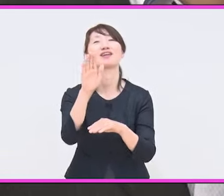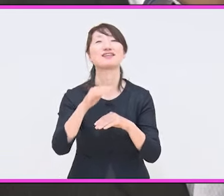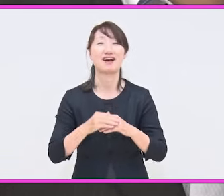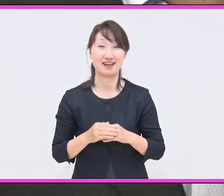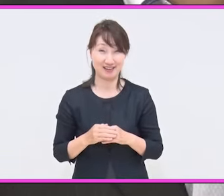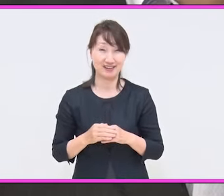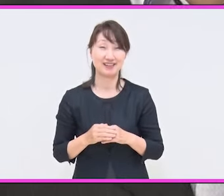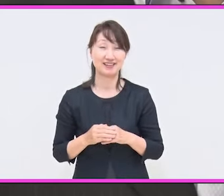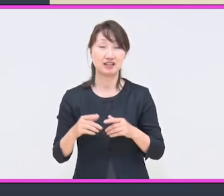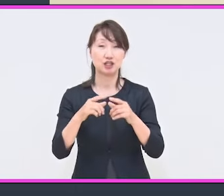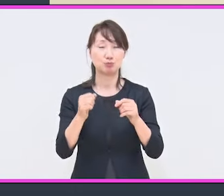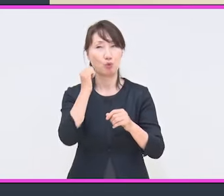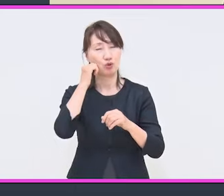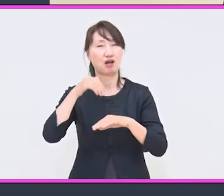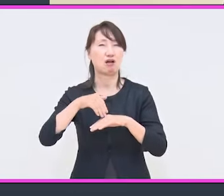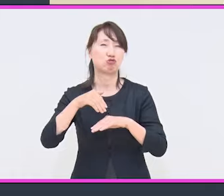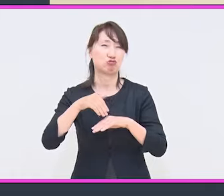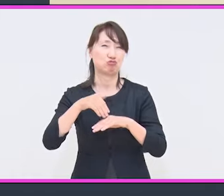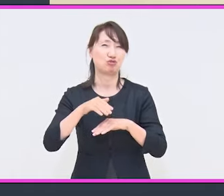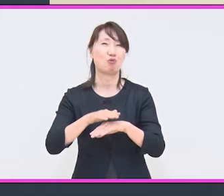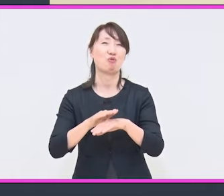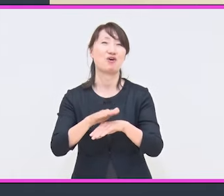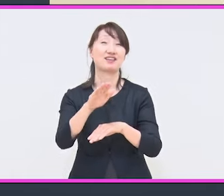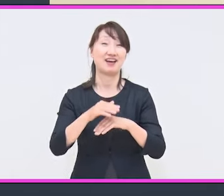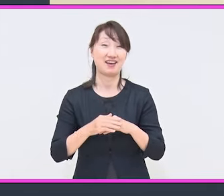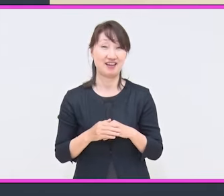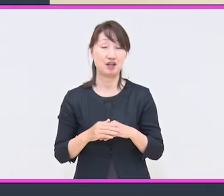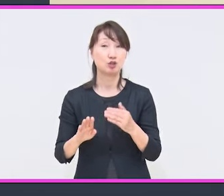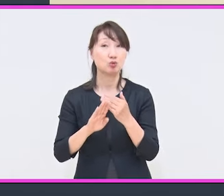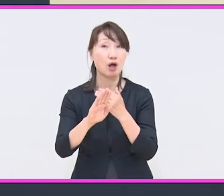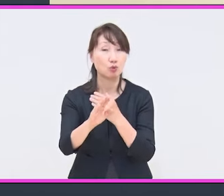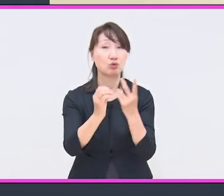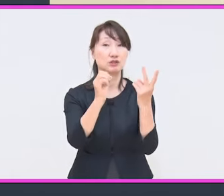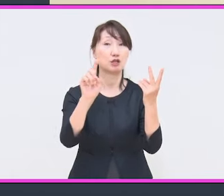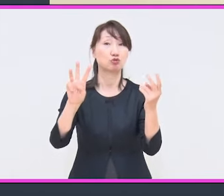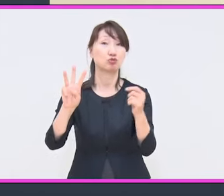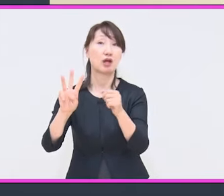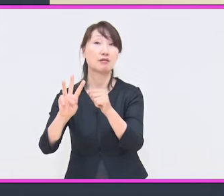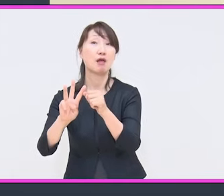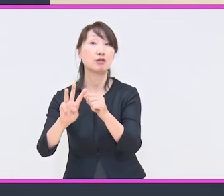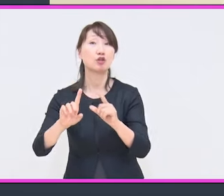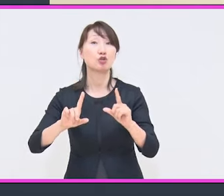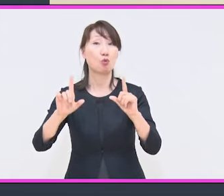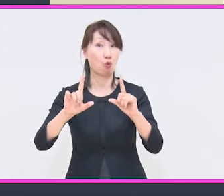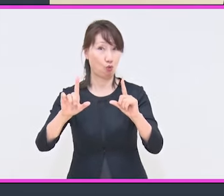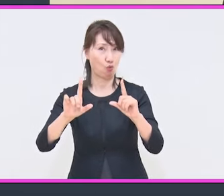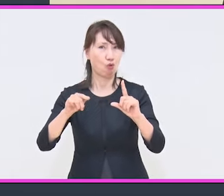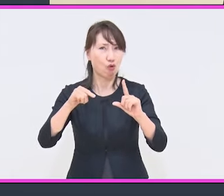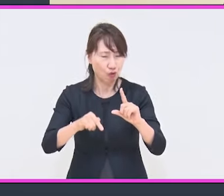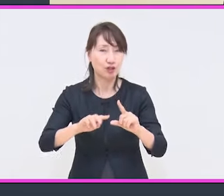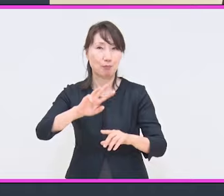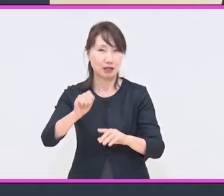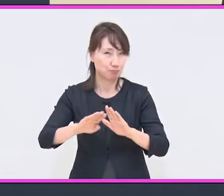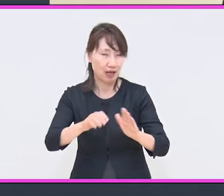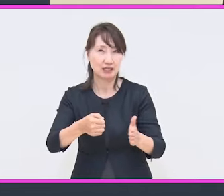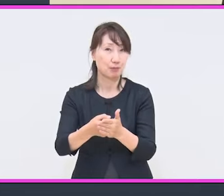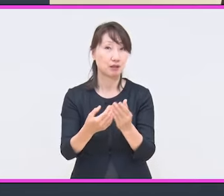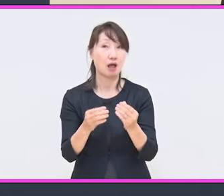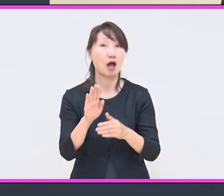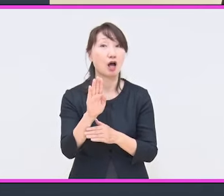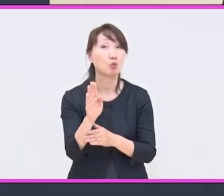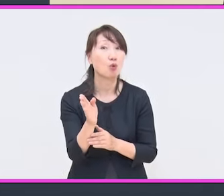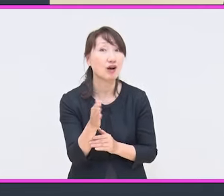で合宿をやってた形だったんですけど、それ以降2013年、東京が決まる前後あたりからの